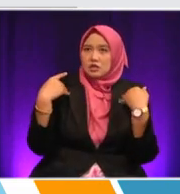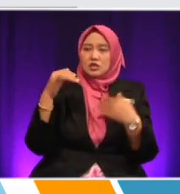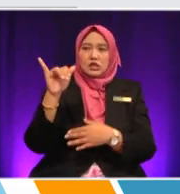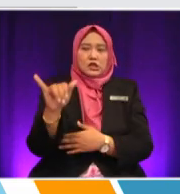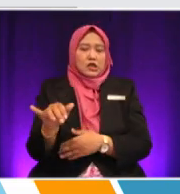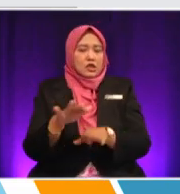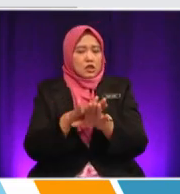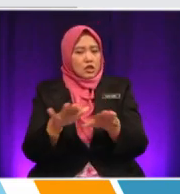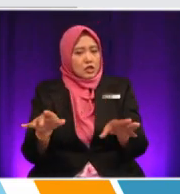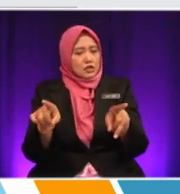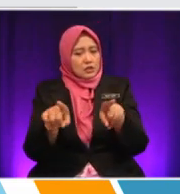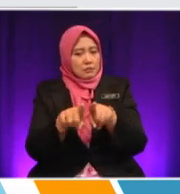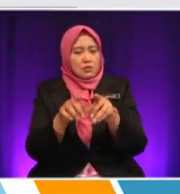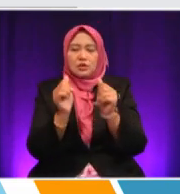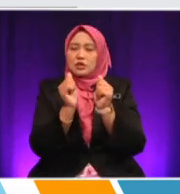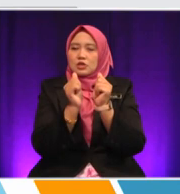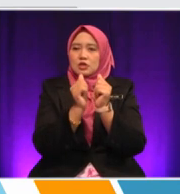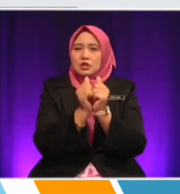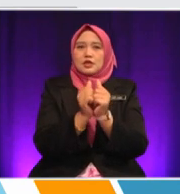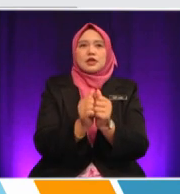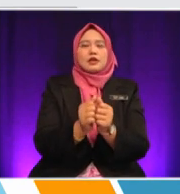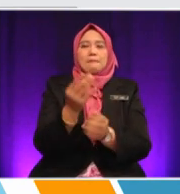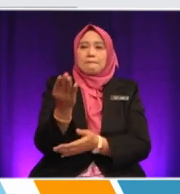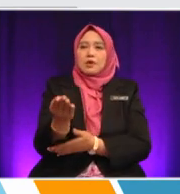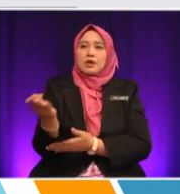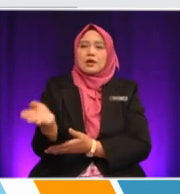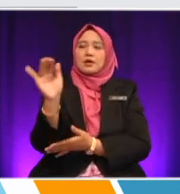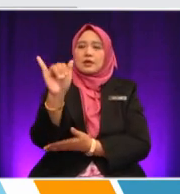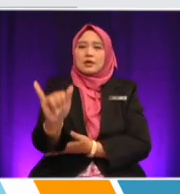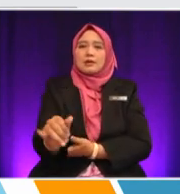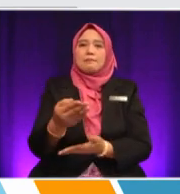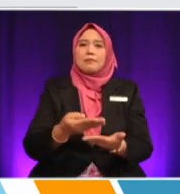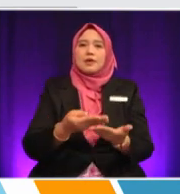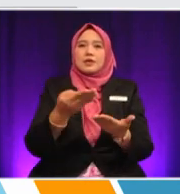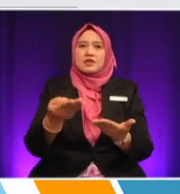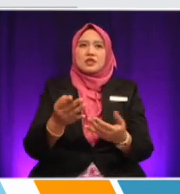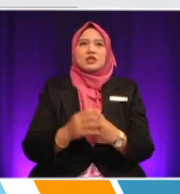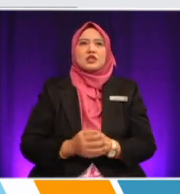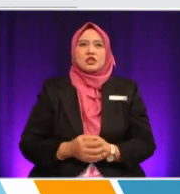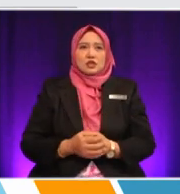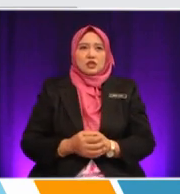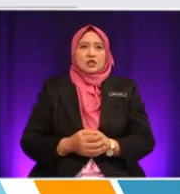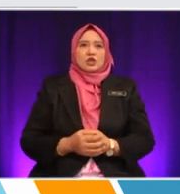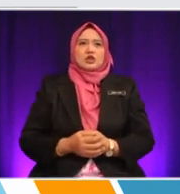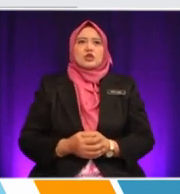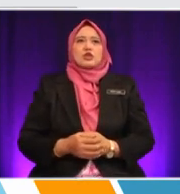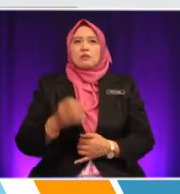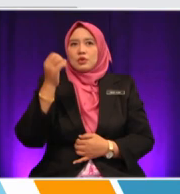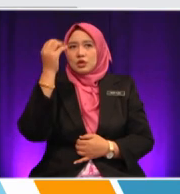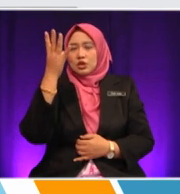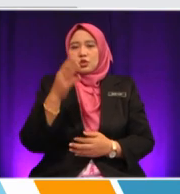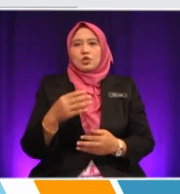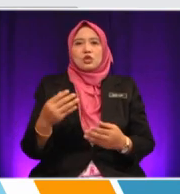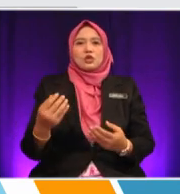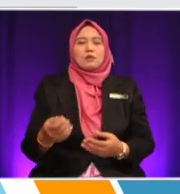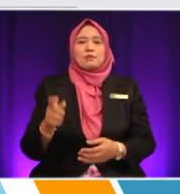tahap Cipta pindahan 1997 Atta Ini meningkatkan perlindungan terhadap pembangunan teknologi maklumat dan hak